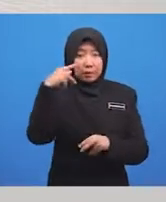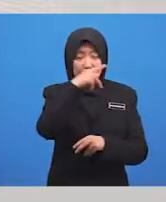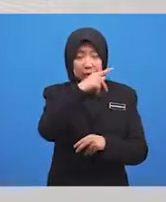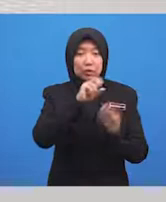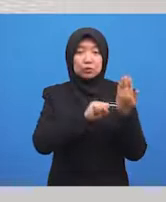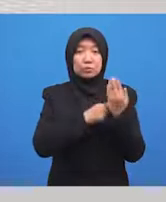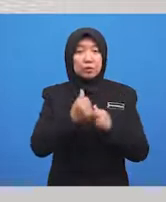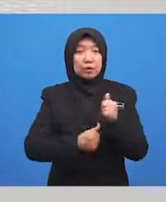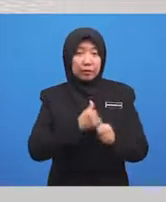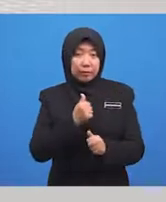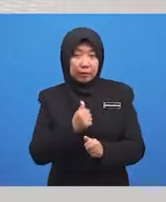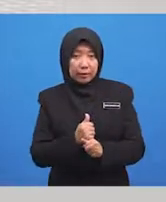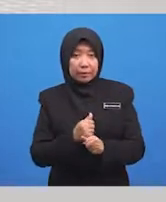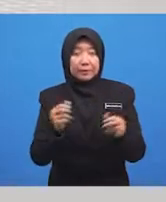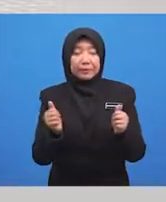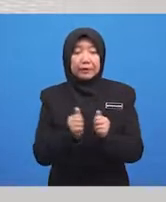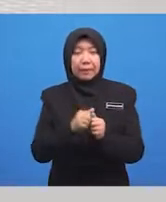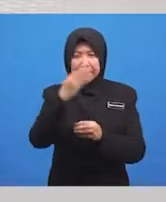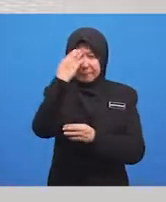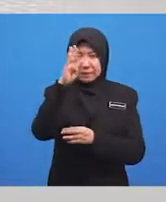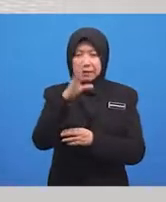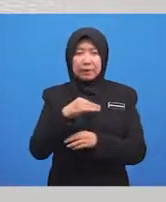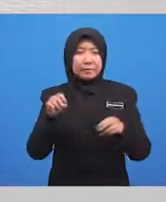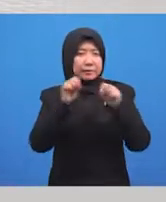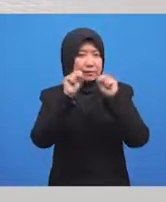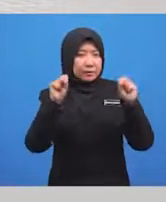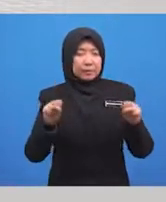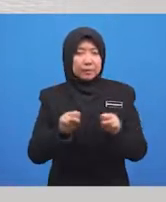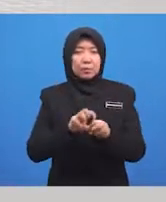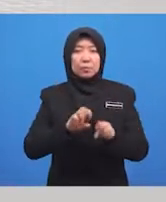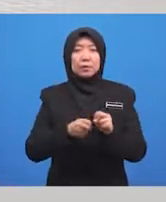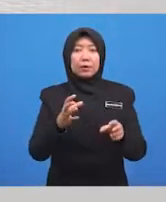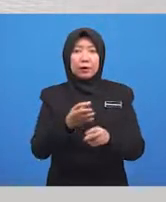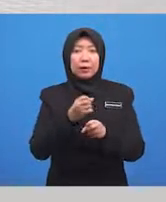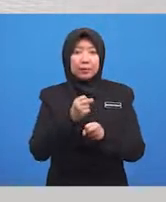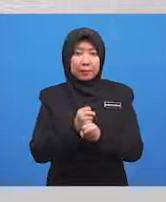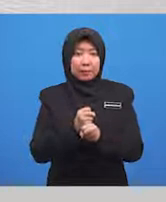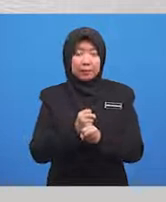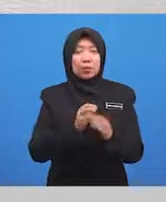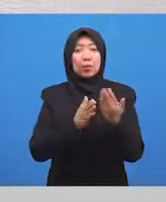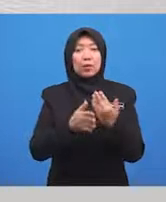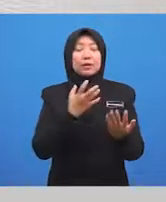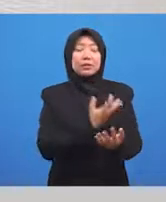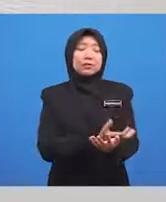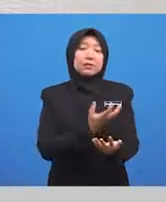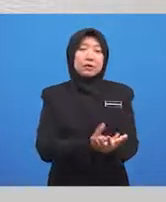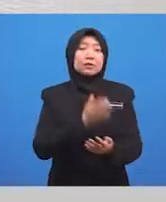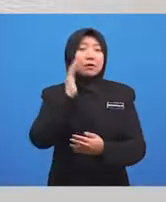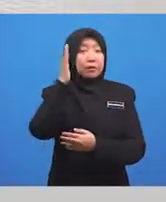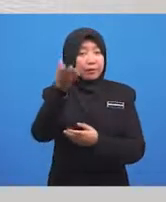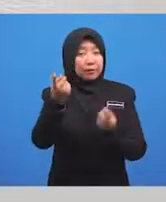sumber alam semula jadi dengan bijak dan sistematik supaya dapat dinikmati oleh generasi akan